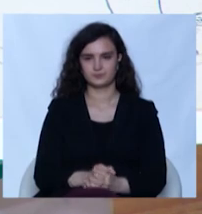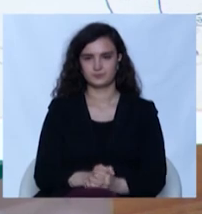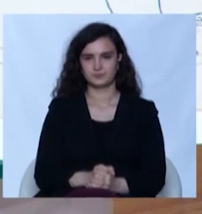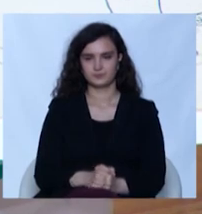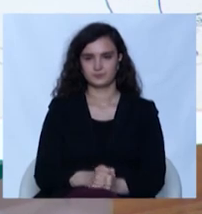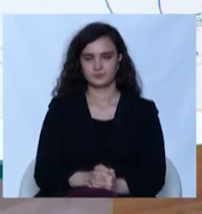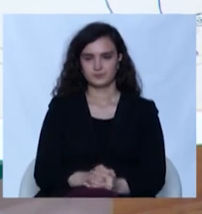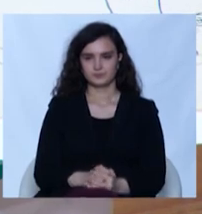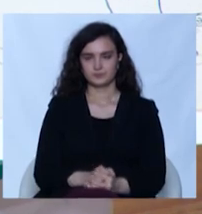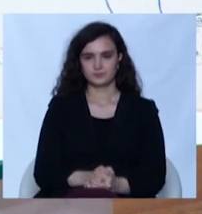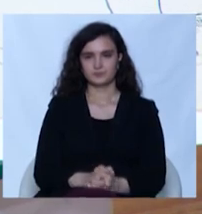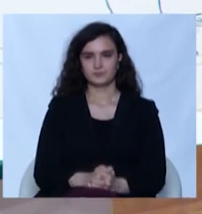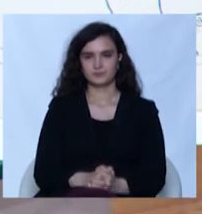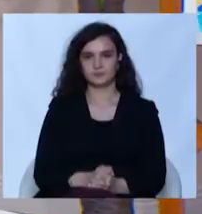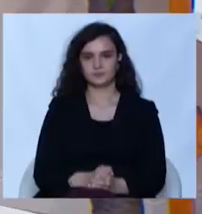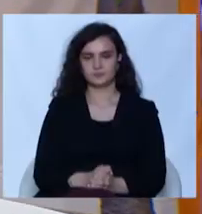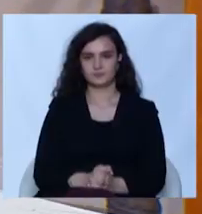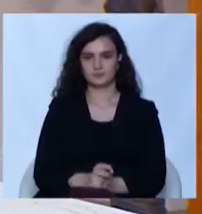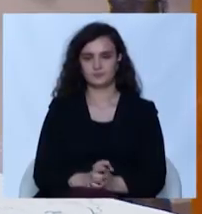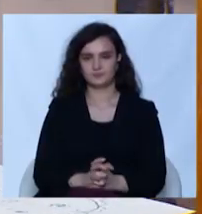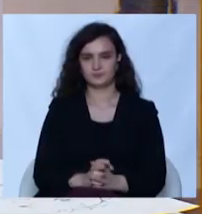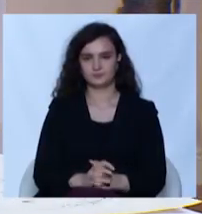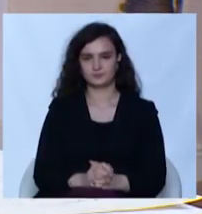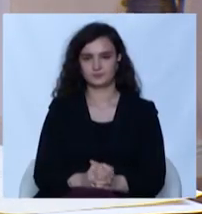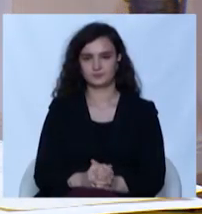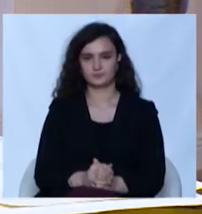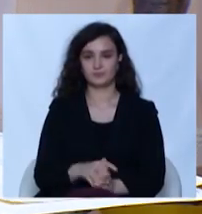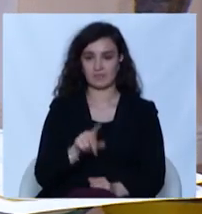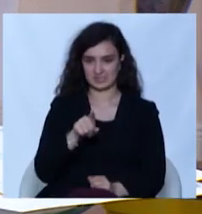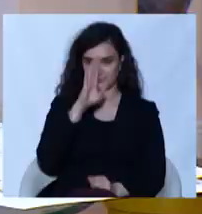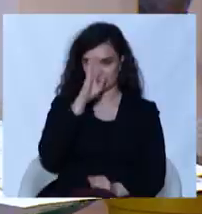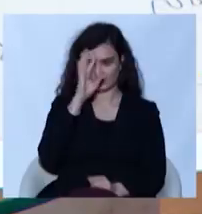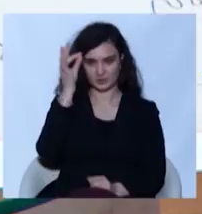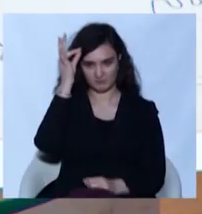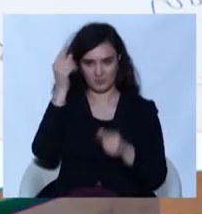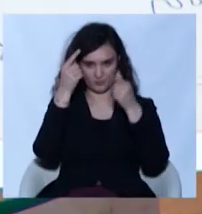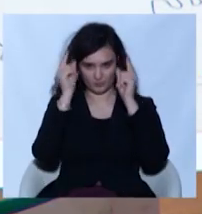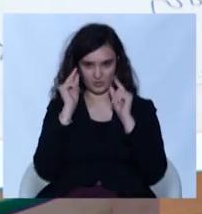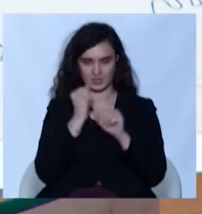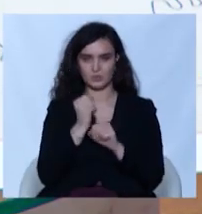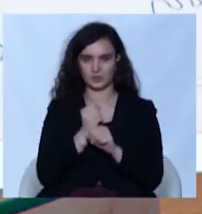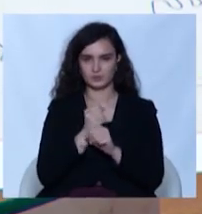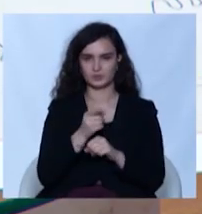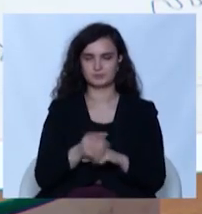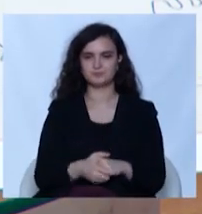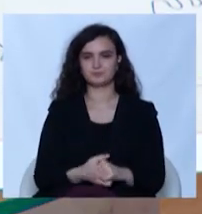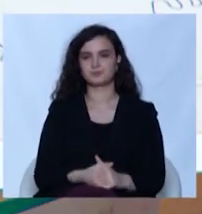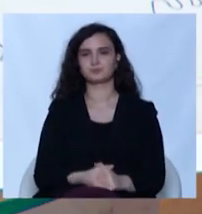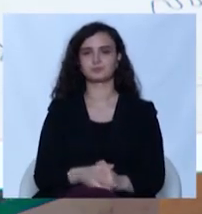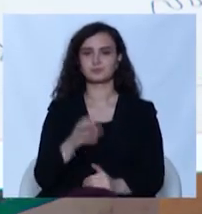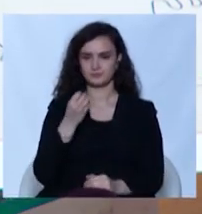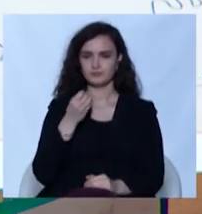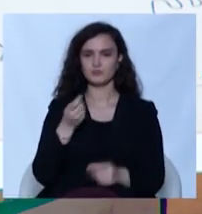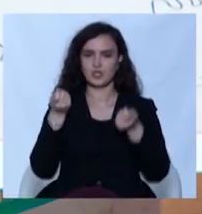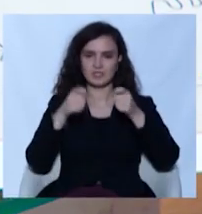გავუკეთოთ. ეს ბიჭი იყოს, გინდა და ესეთი მოკლე თმები გავუკეთოთ, აი ესეთი. კიდე